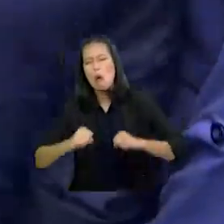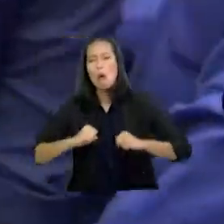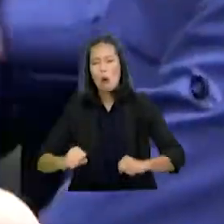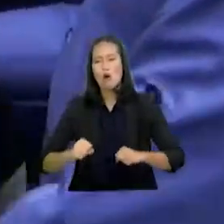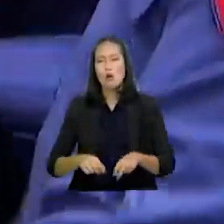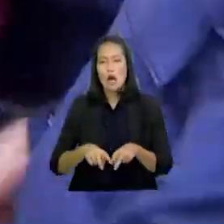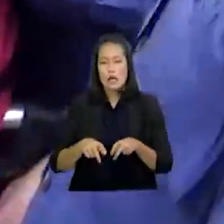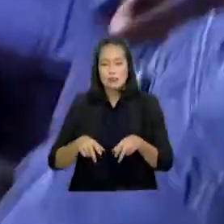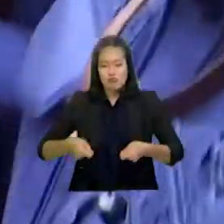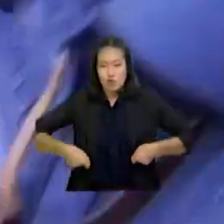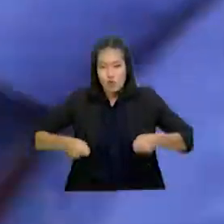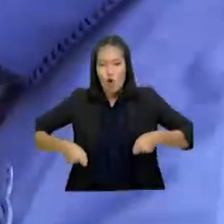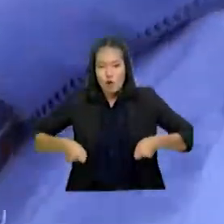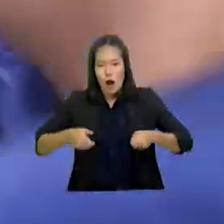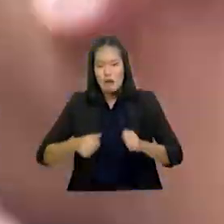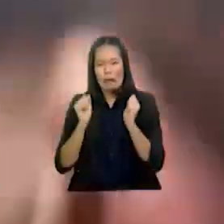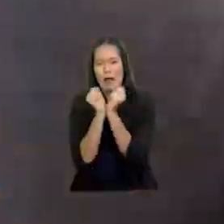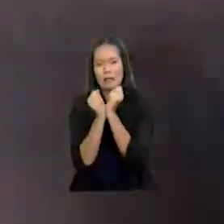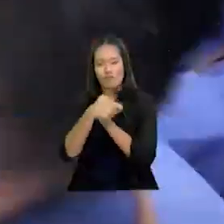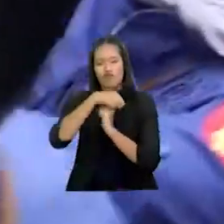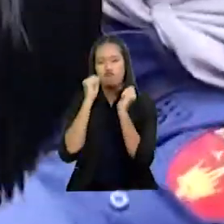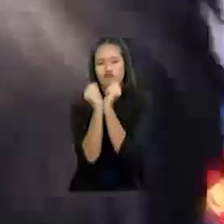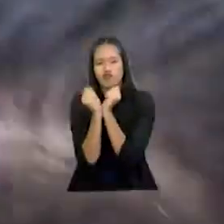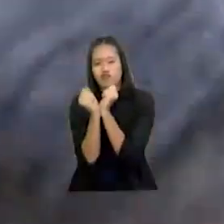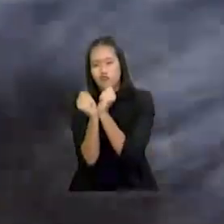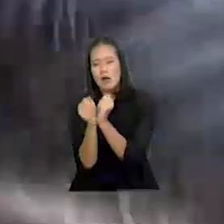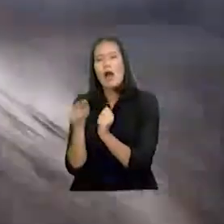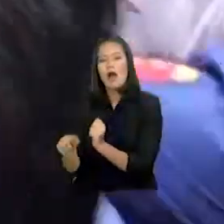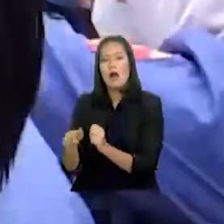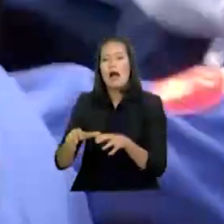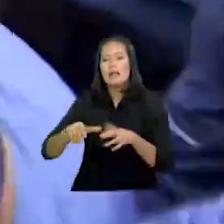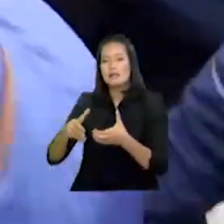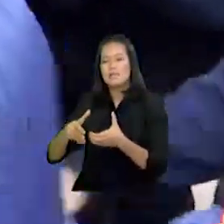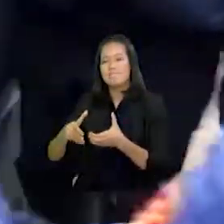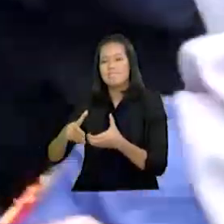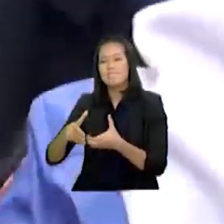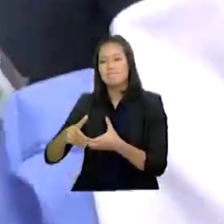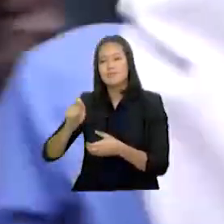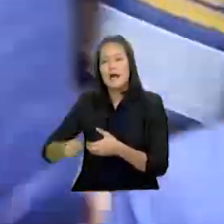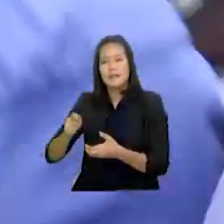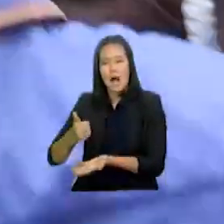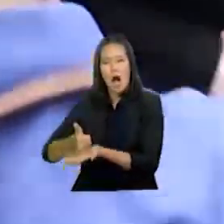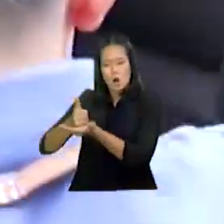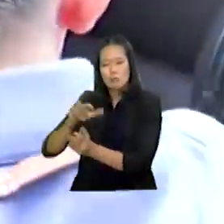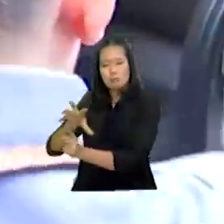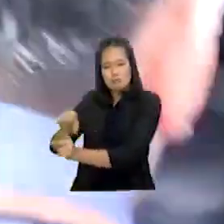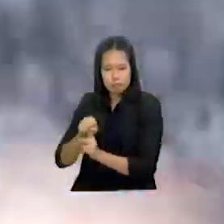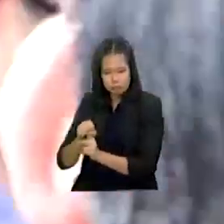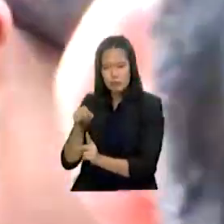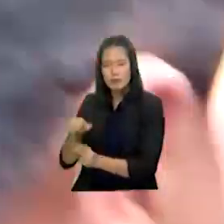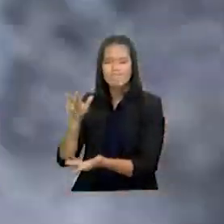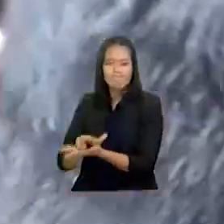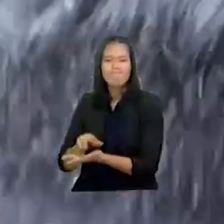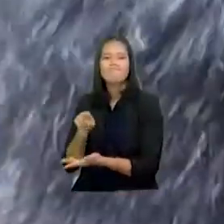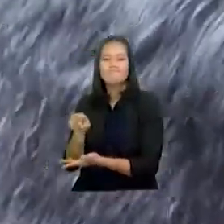Duduk di kursi roda dengan tangan terborgol, Hasnaini dijemput paksa tim Kejaksaan Agung. Kejaksaan Agung menetapkan Hasnaini